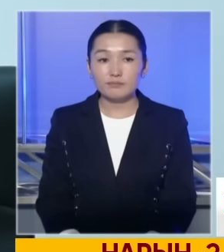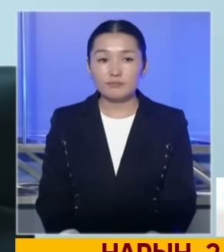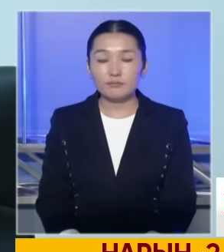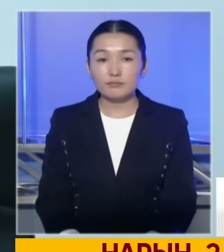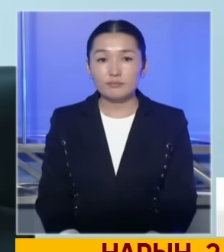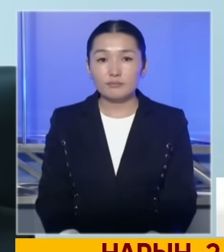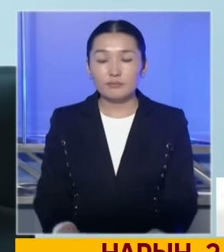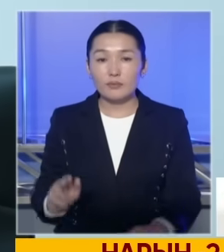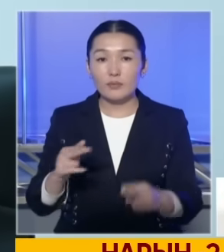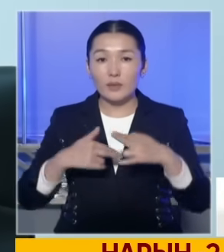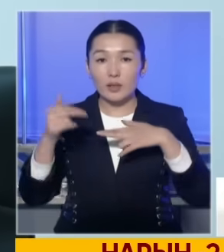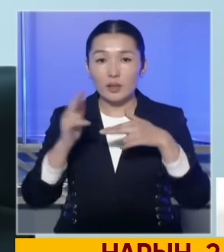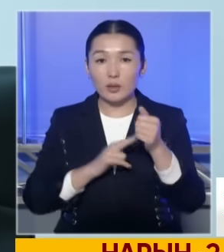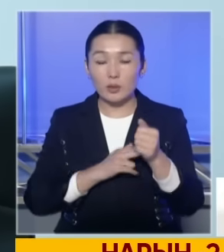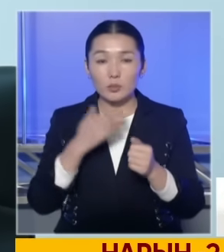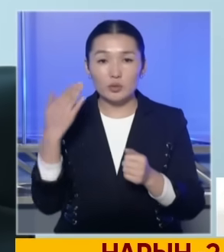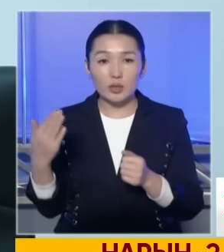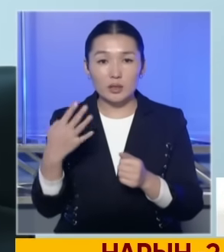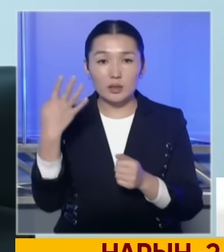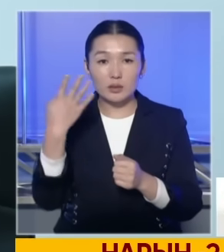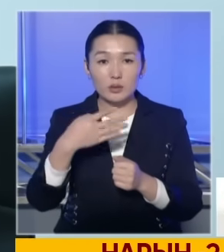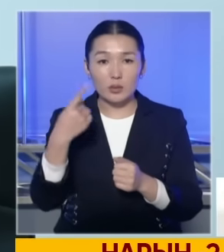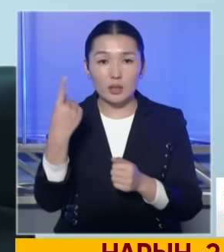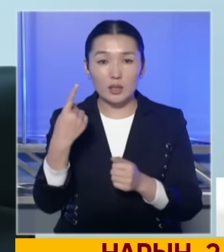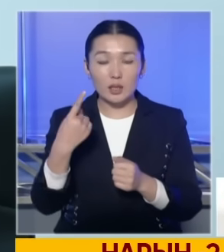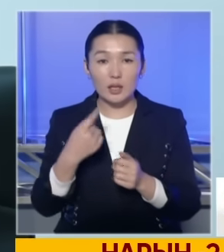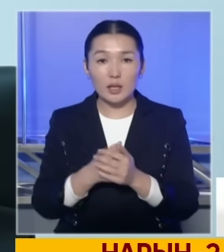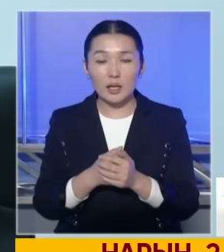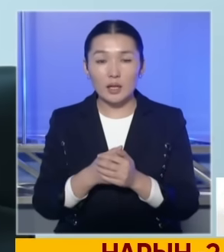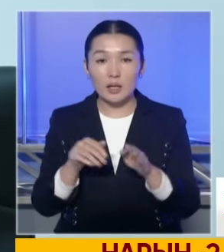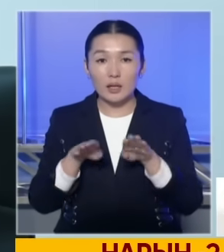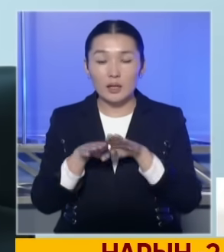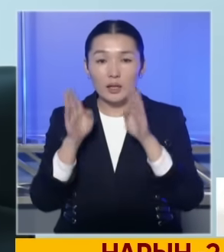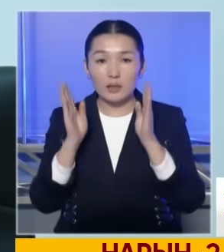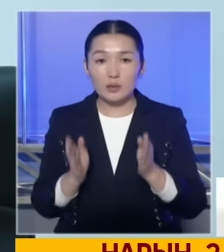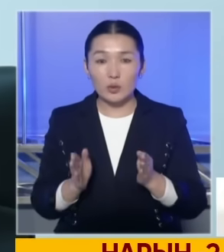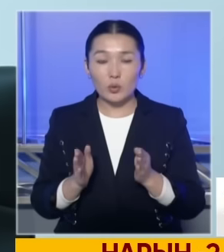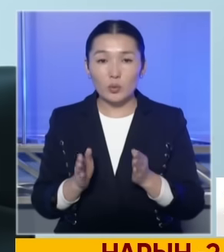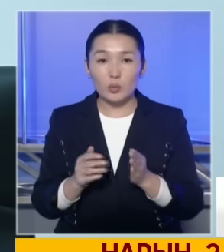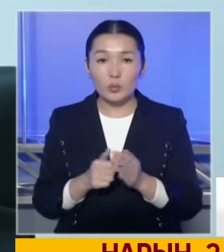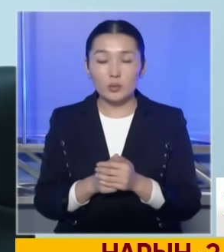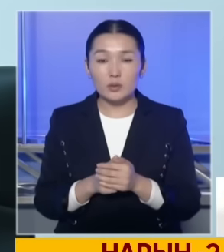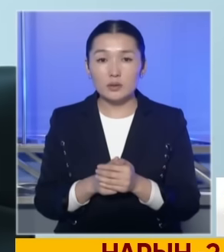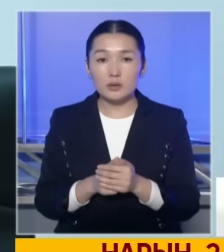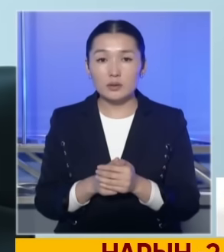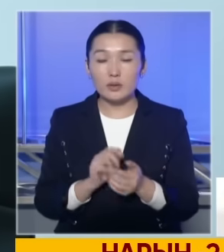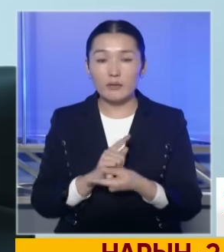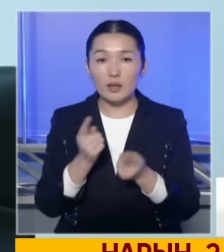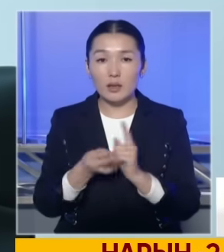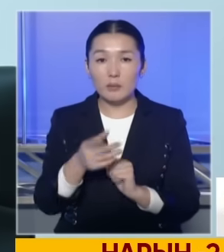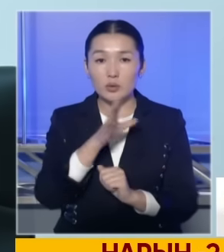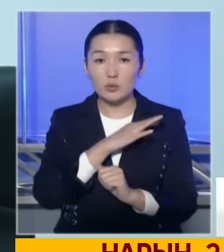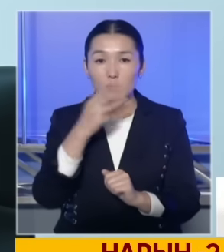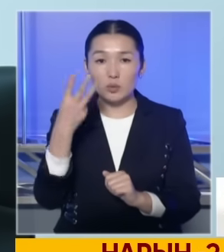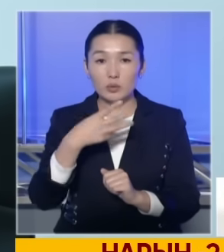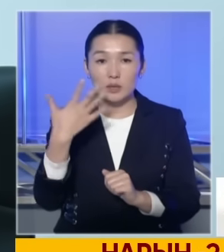курулуш жактан 41 дана көмөк чордонунда трансформаторлор алмашуу болду.